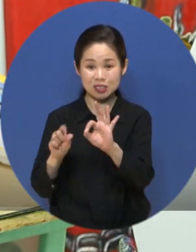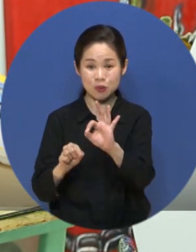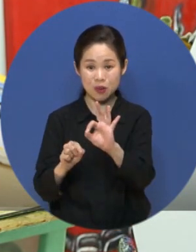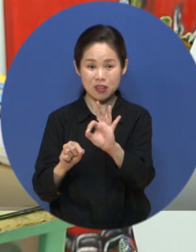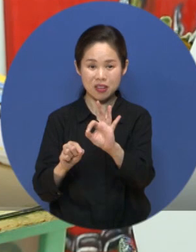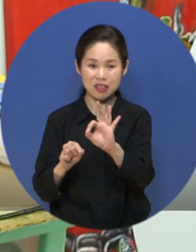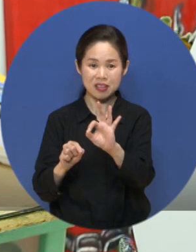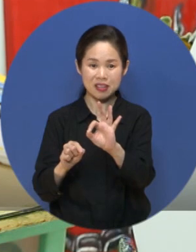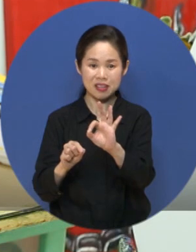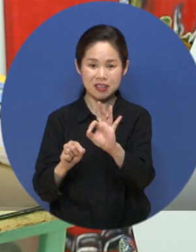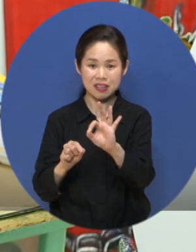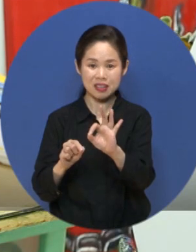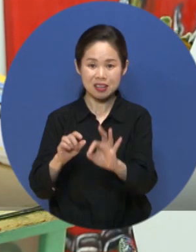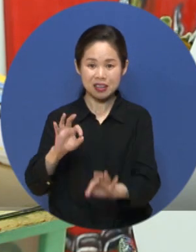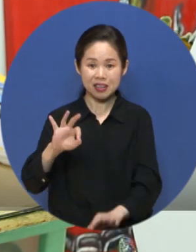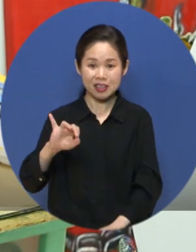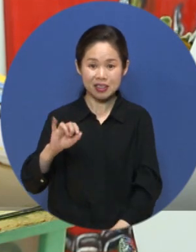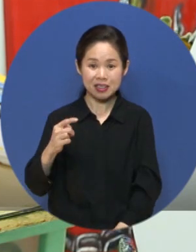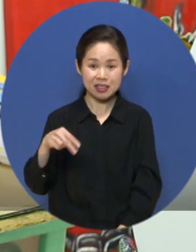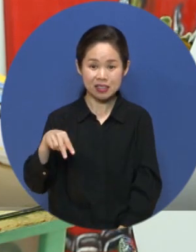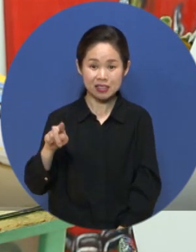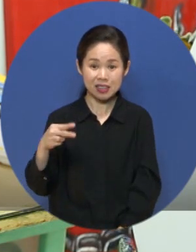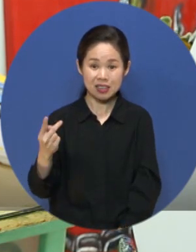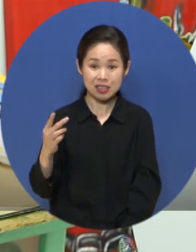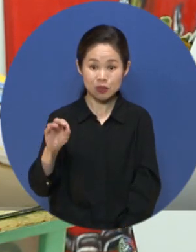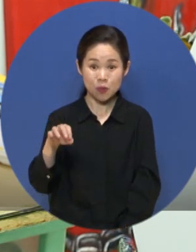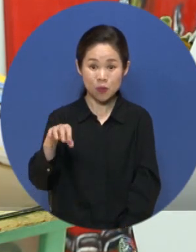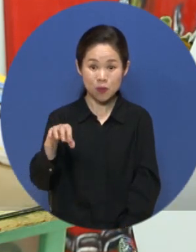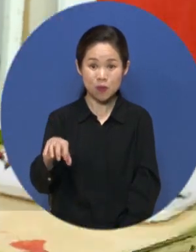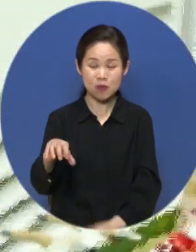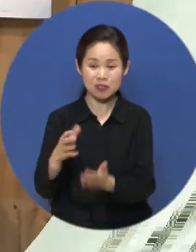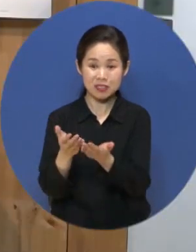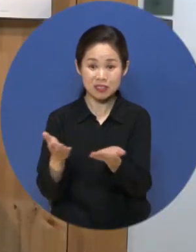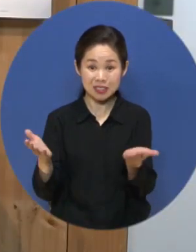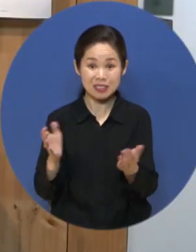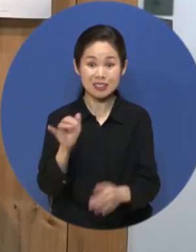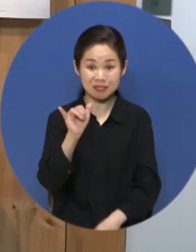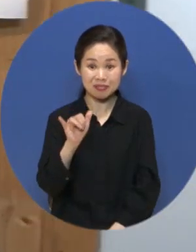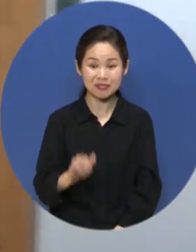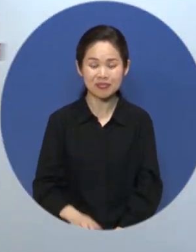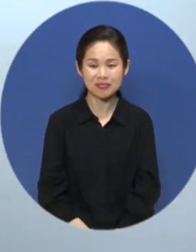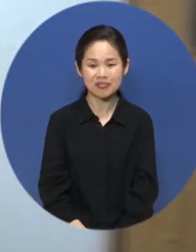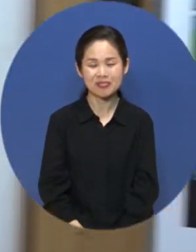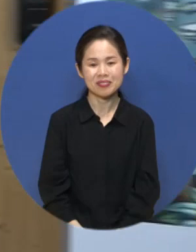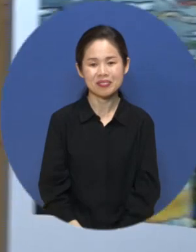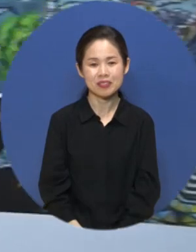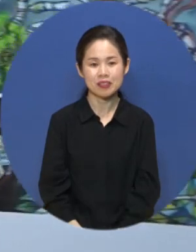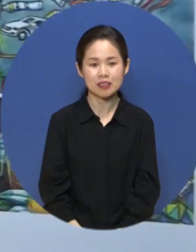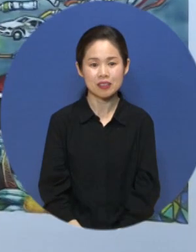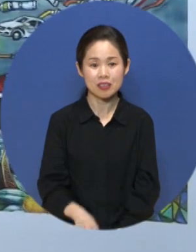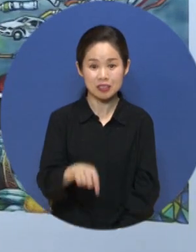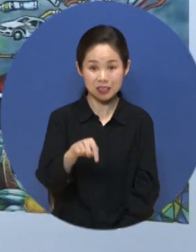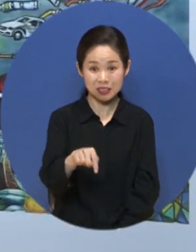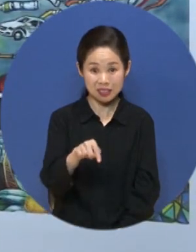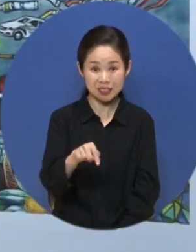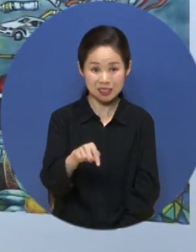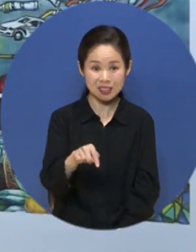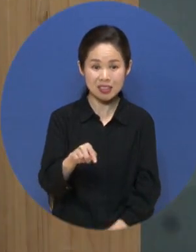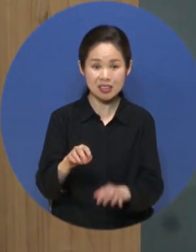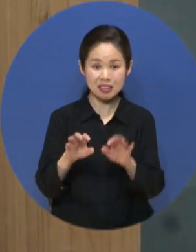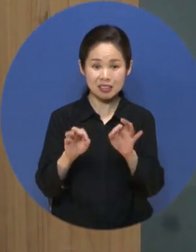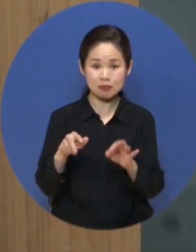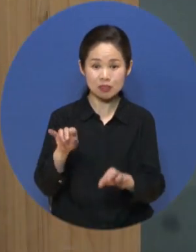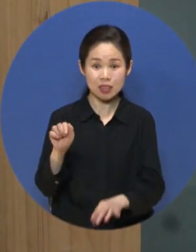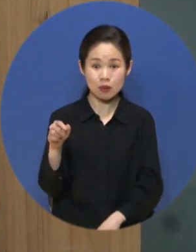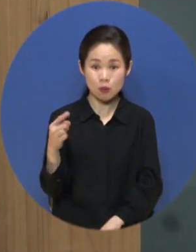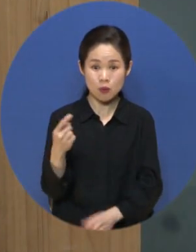10월에는 인사동에서 합니다. 이곳은 김재호 화가의 일곱